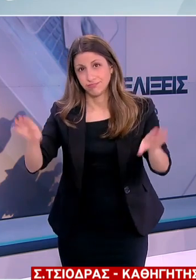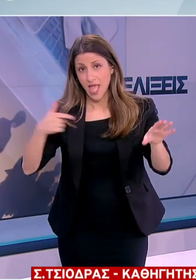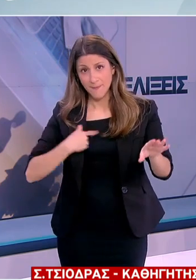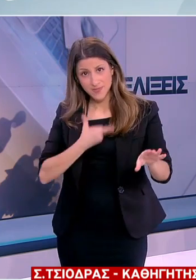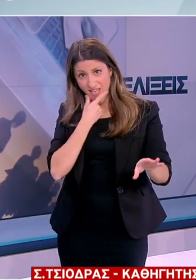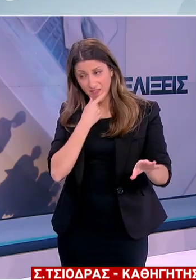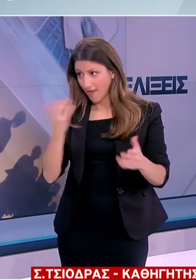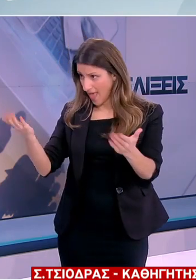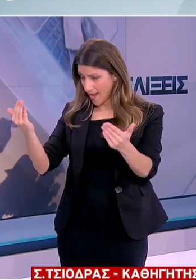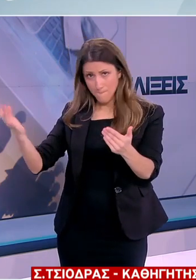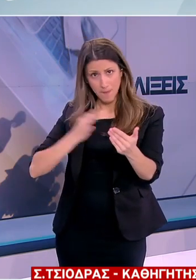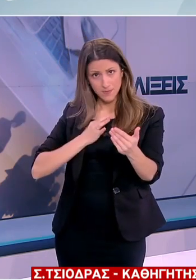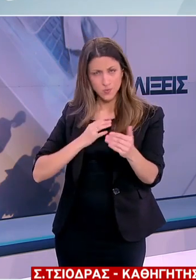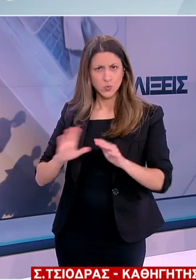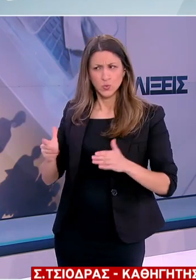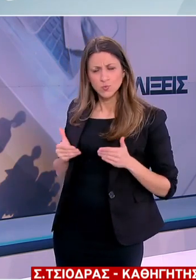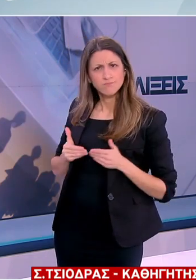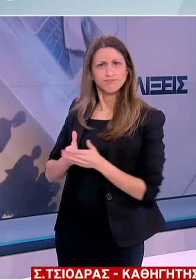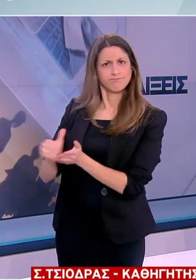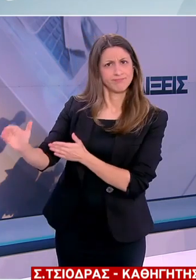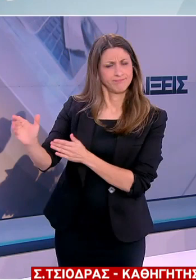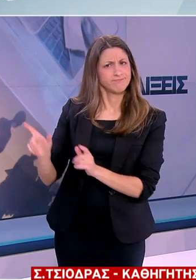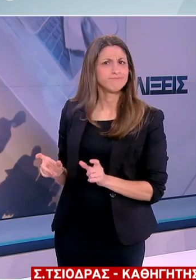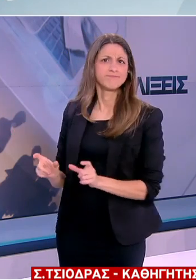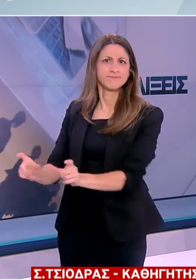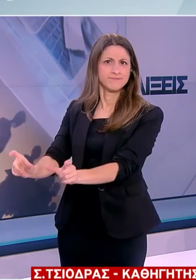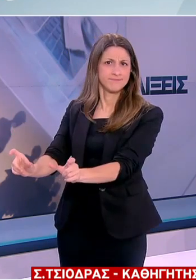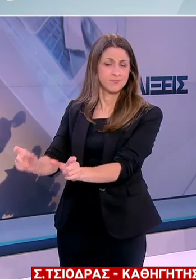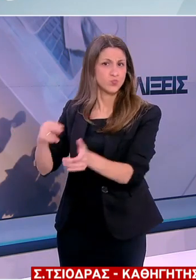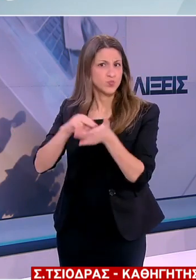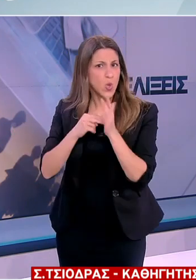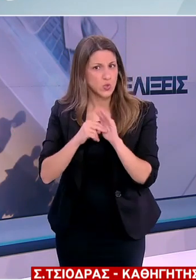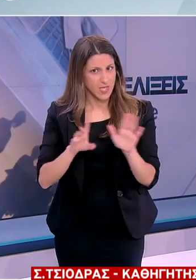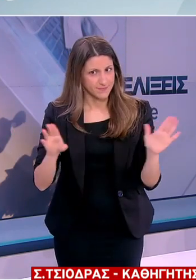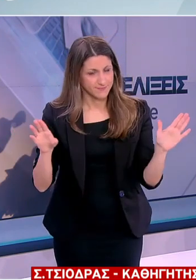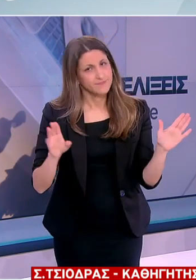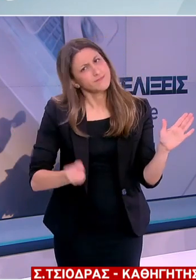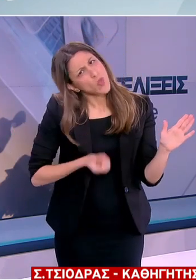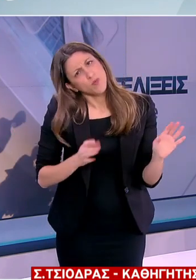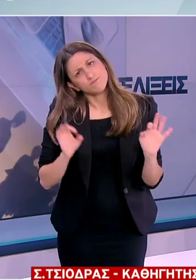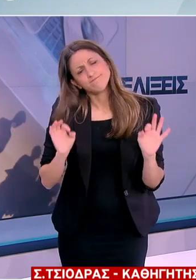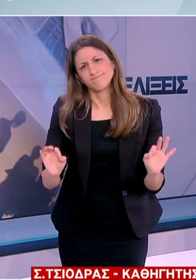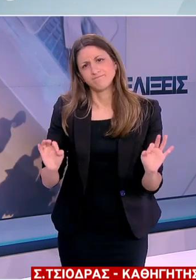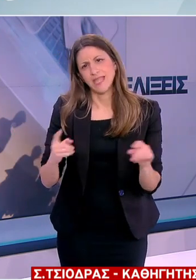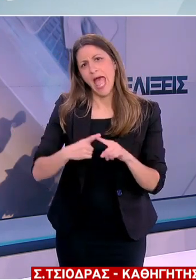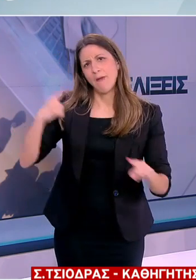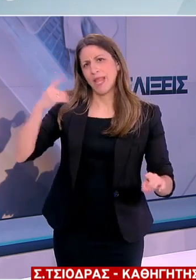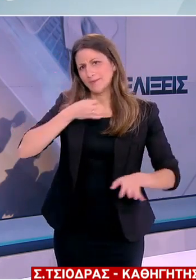αυτή την ευκαιρία αυτή τη στιγμή. Είμαστε σε καλό σημείο, μην χαλάσουμε την εικόνα. Έτσι, αυτή την αίσθηση έχω και τα λέω